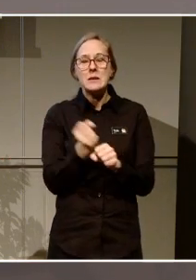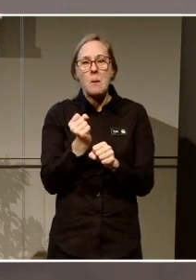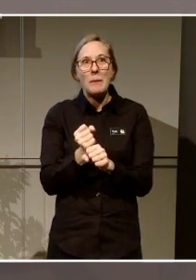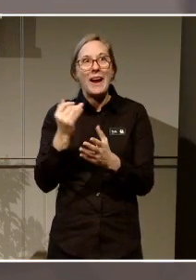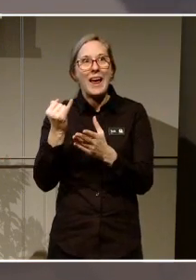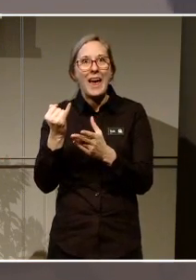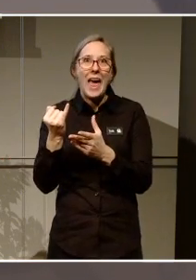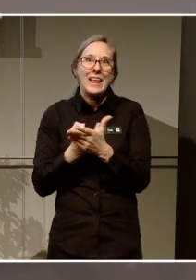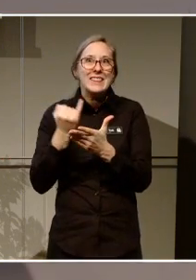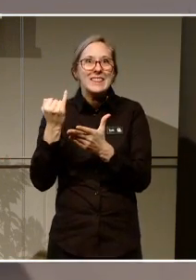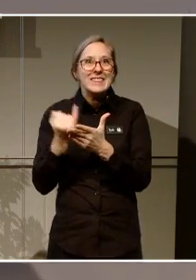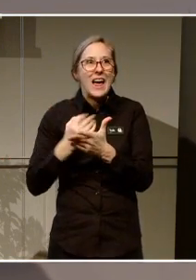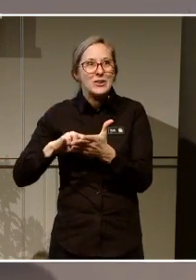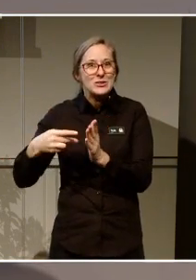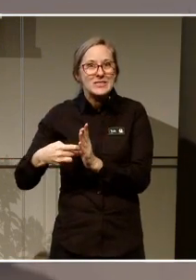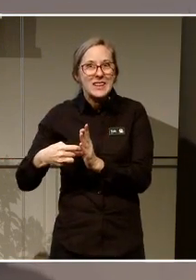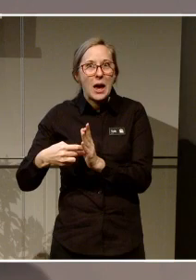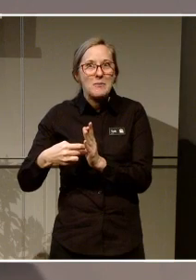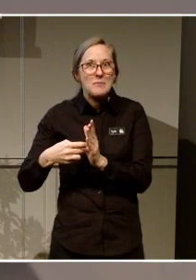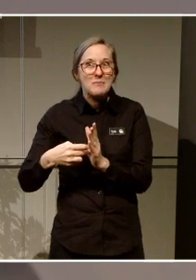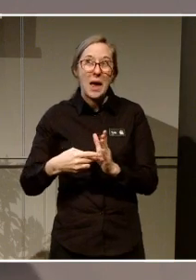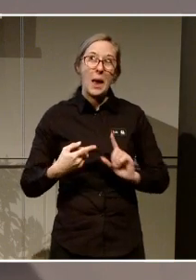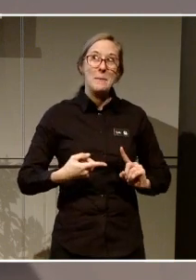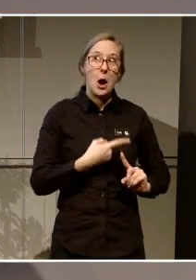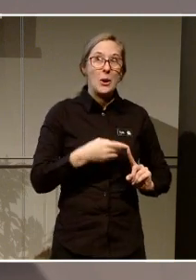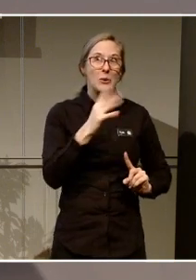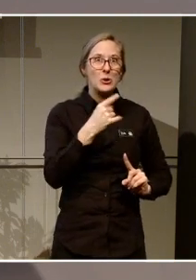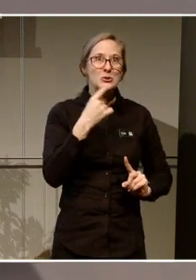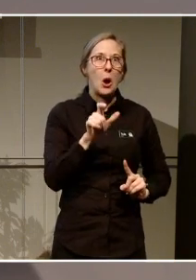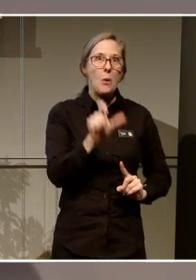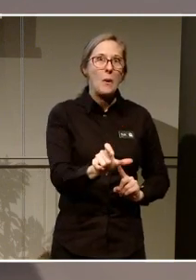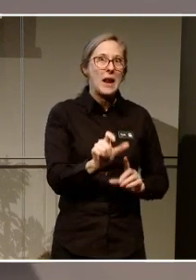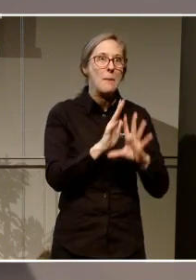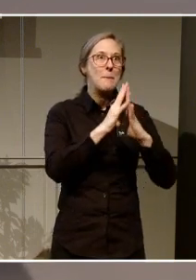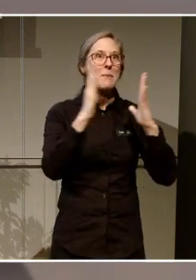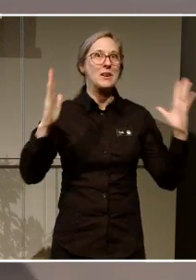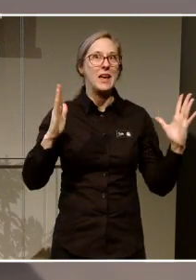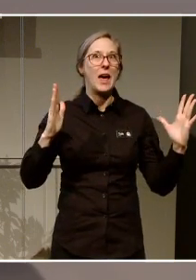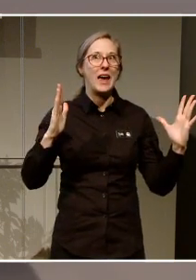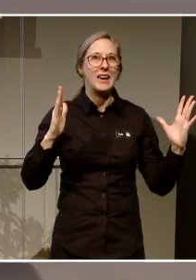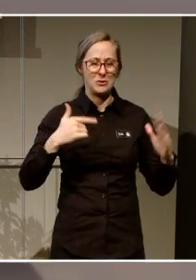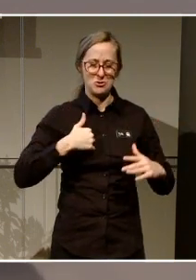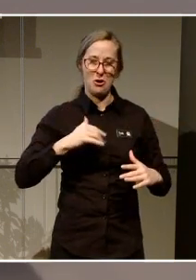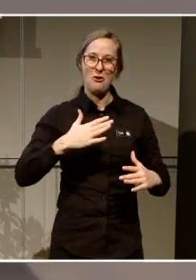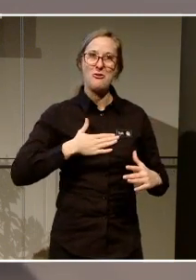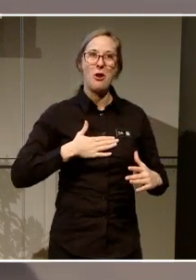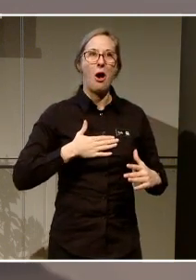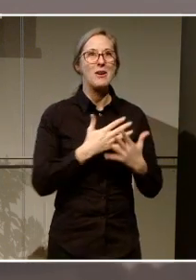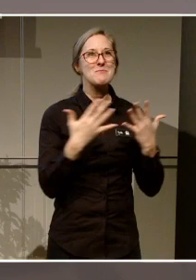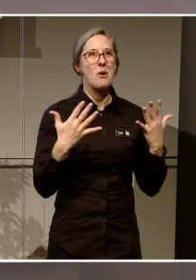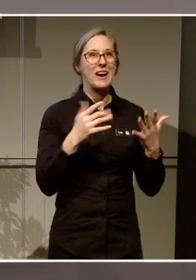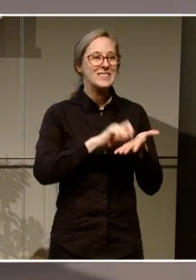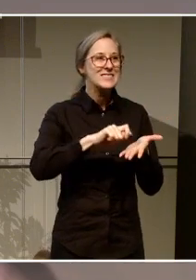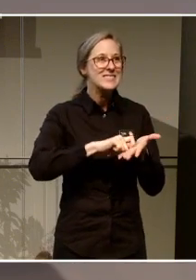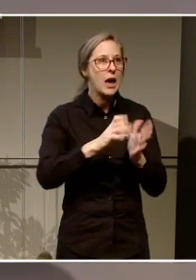system. Bibliotekarie var ju det största ordet här i början. Och det var faktiskt väldigt härligt att se att någon skrev bibliotekarie med en liten annan stavning.